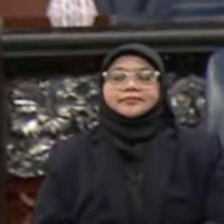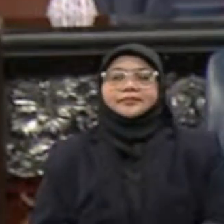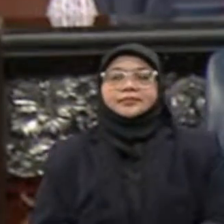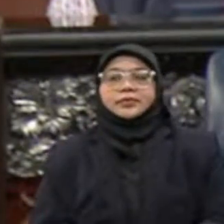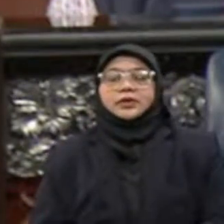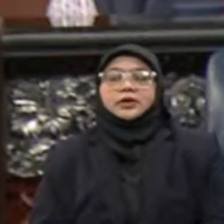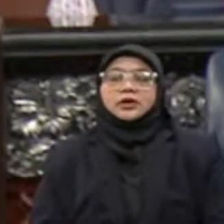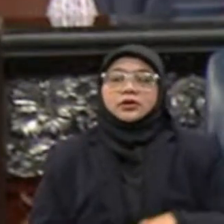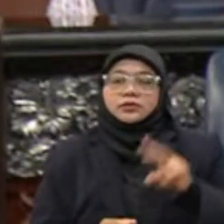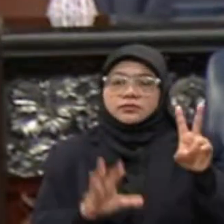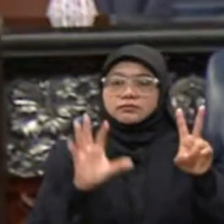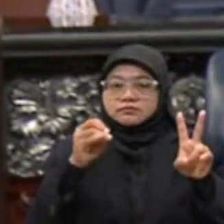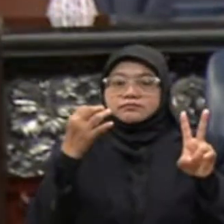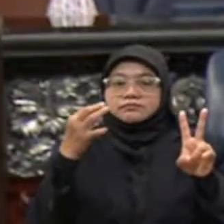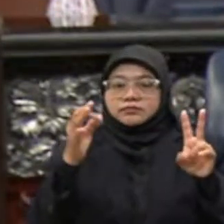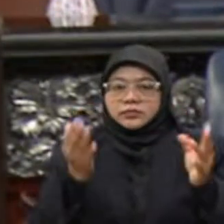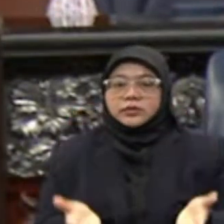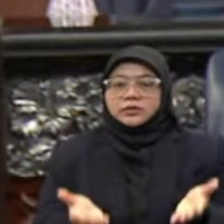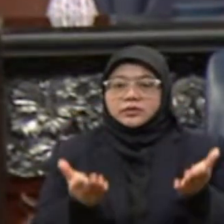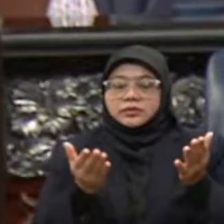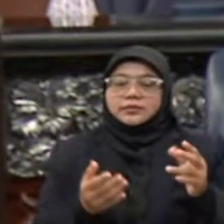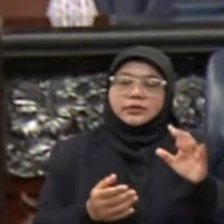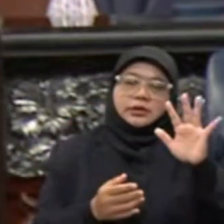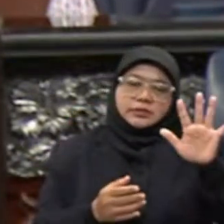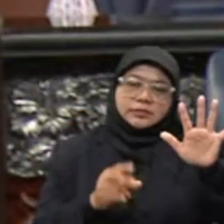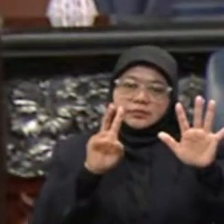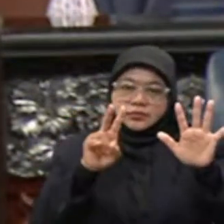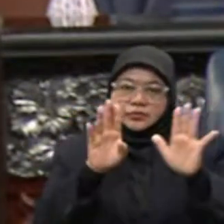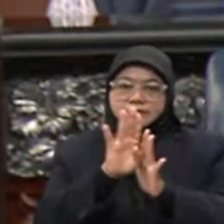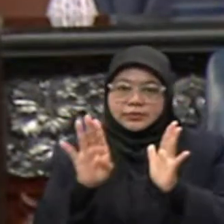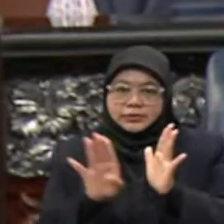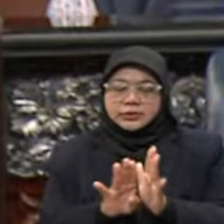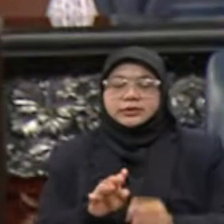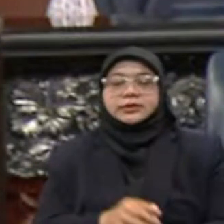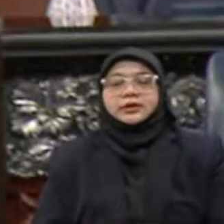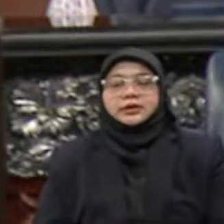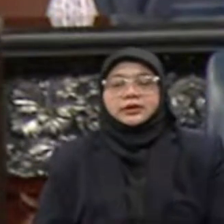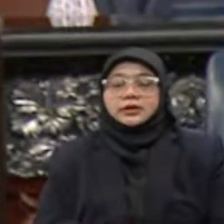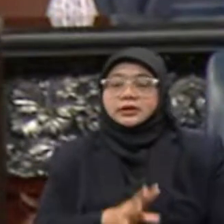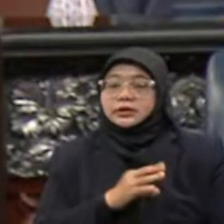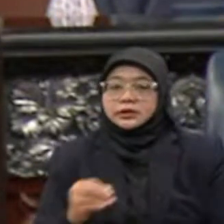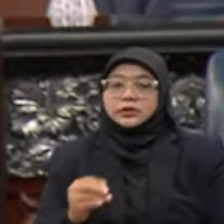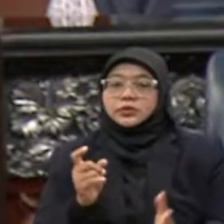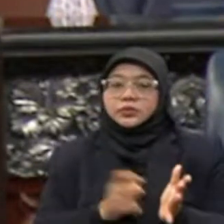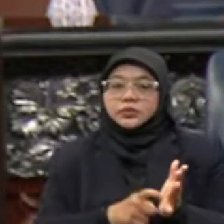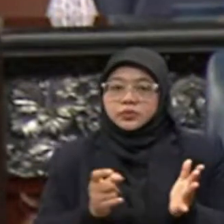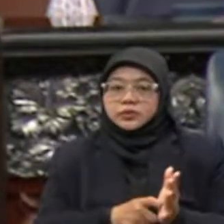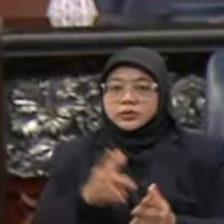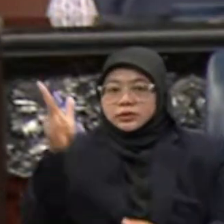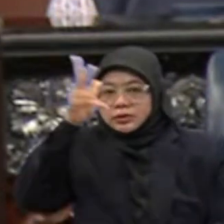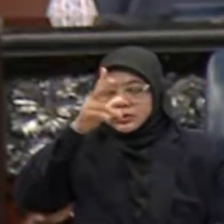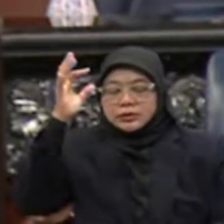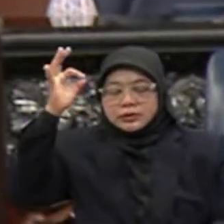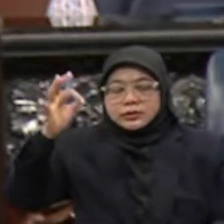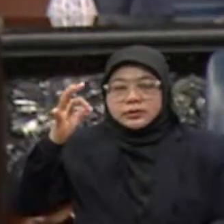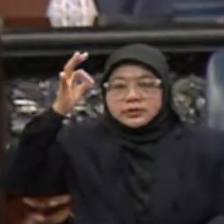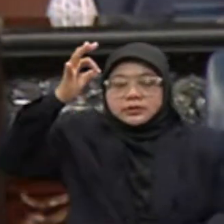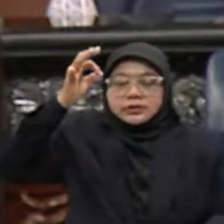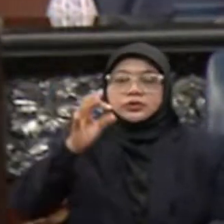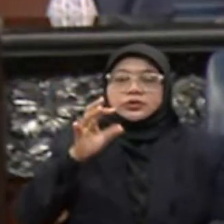2019 naik lagi 52 billion menjadikan hutang kerajaan persekutuan